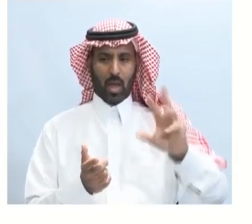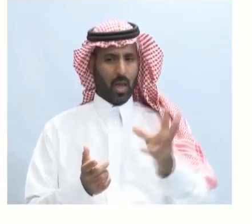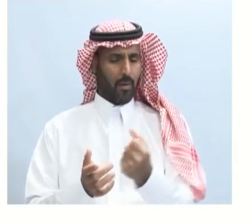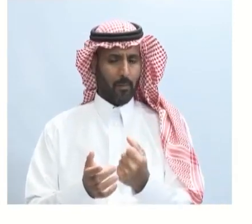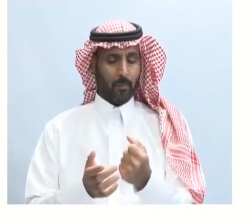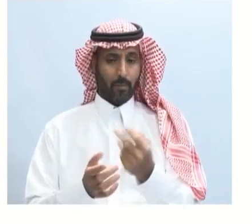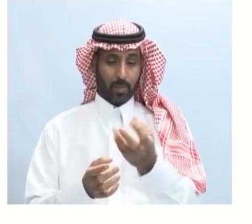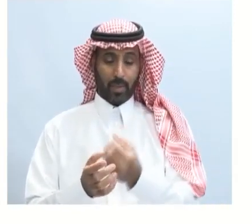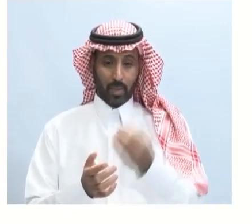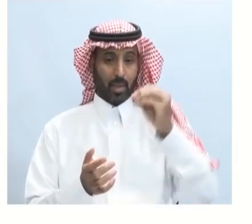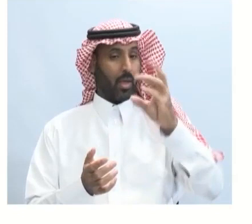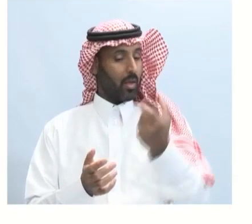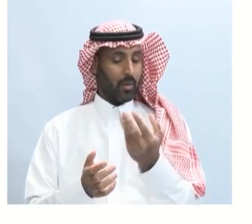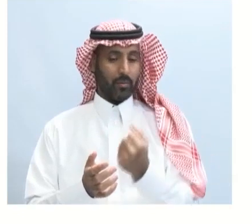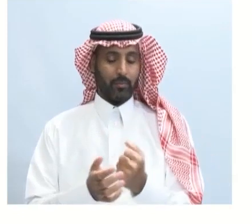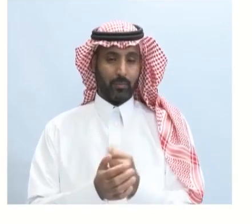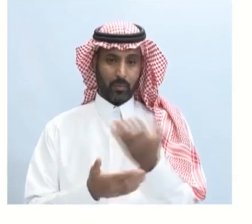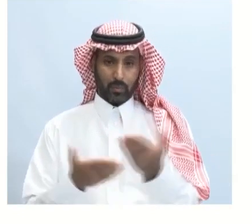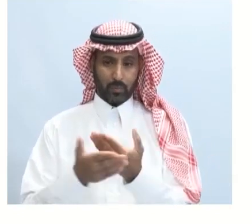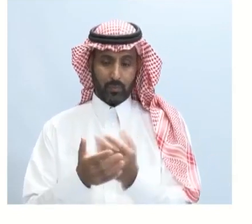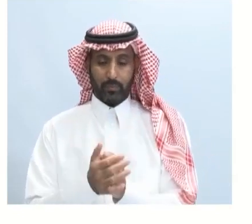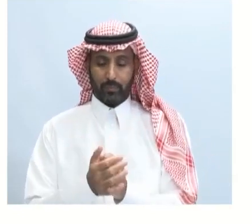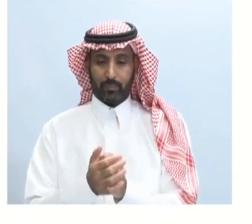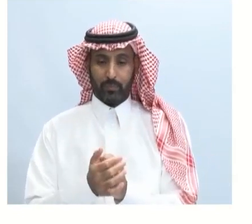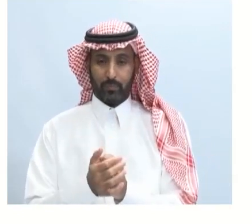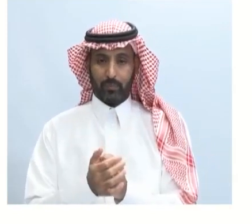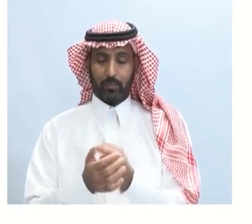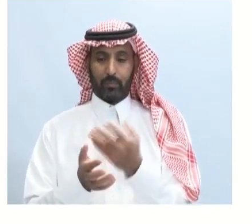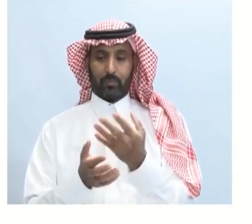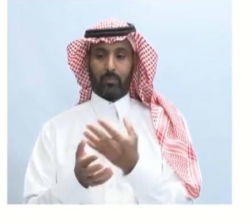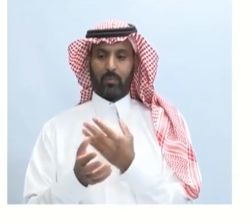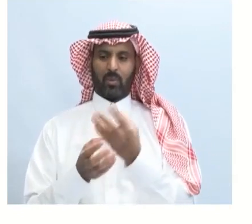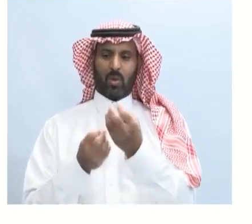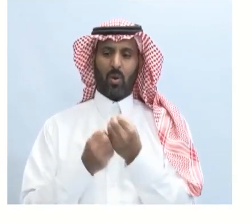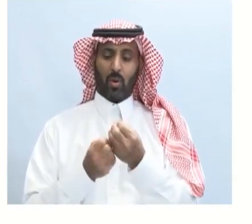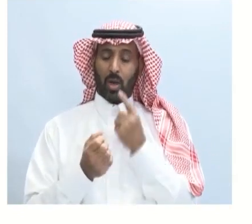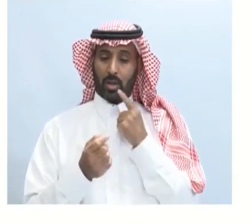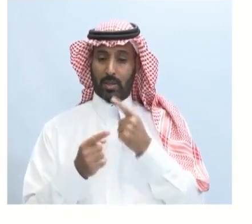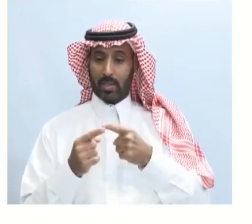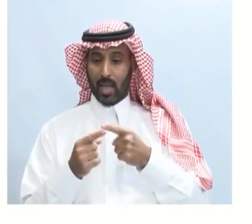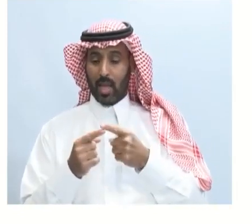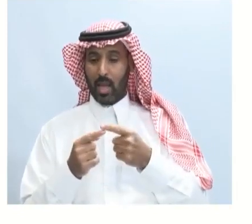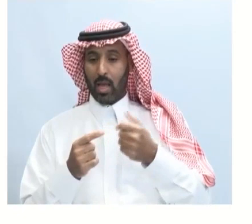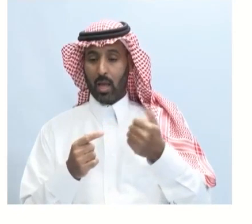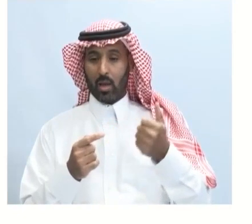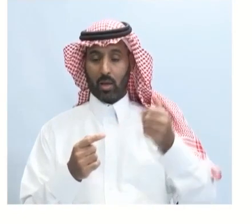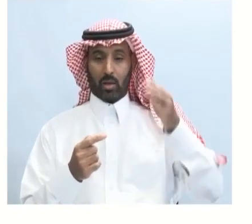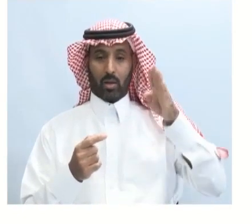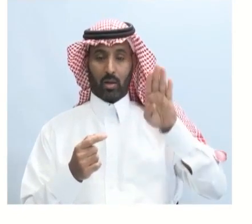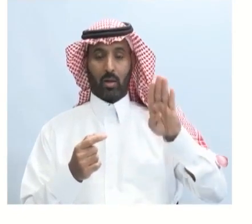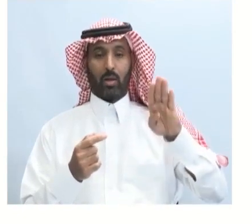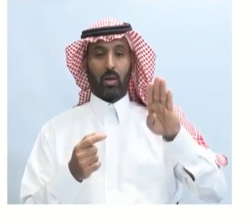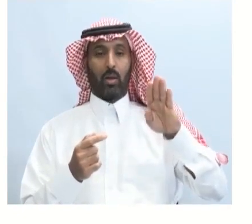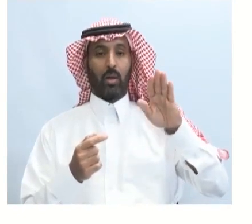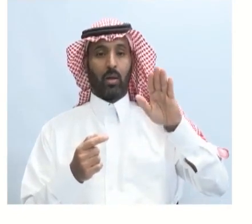اين ياتي مصدر الاكسجين في هذه التفاعلات من مصادر مثل اكسيد النحاس الثنائي طبعا